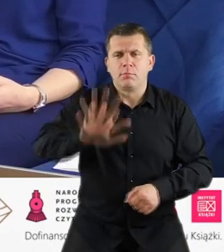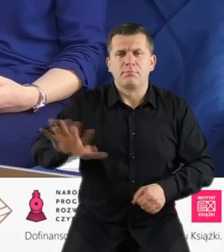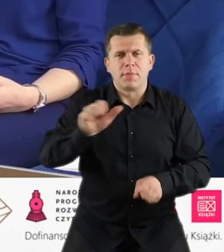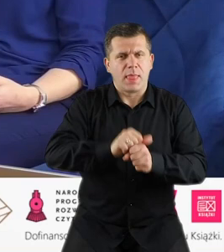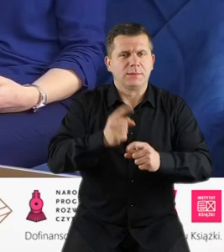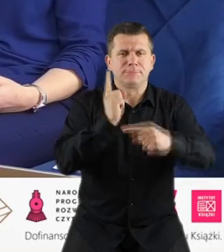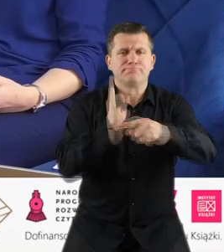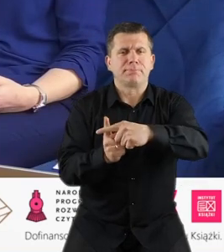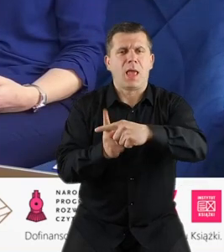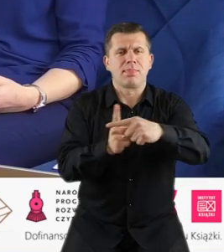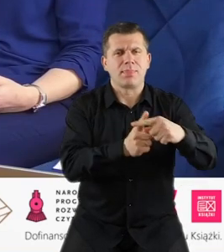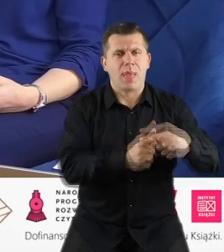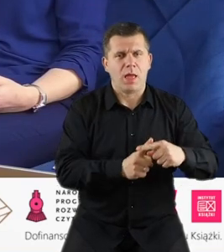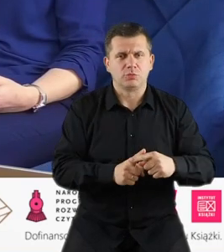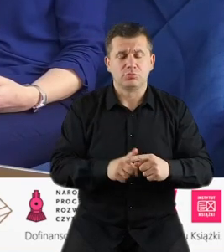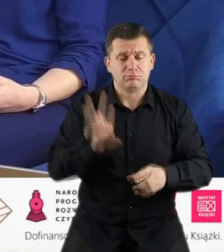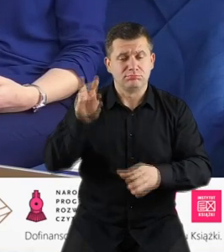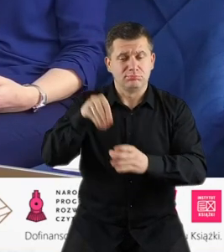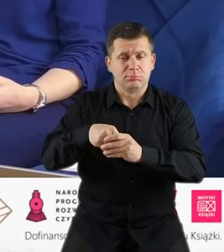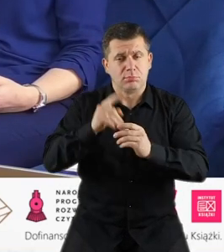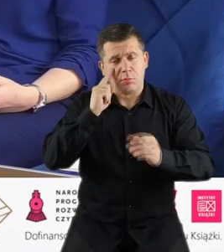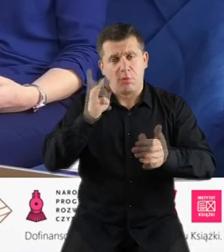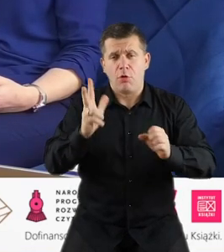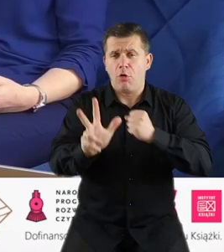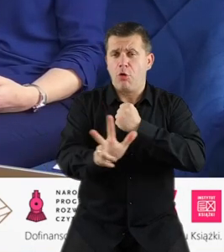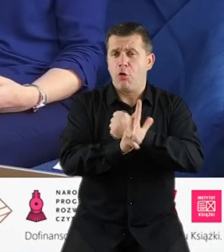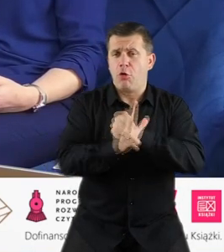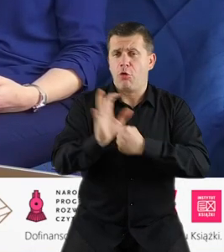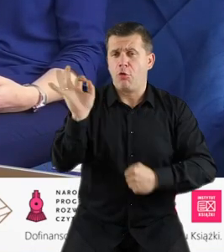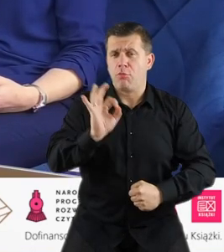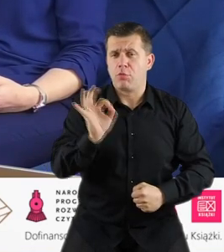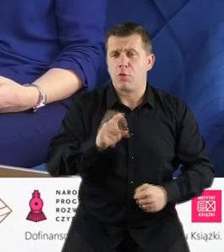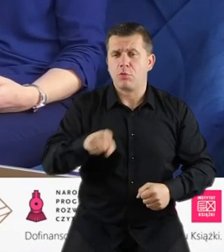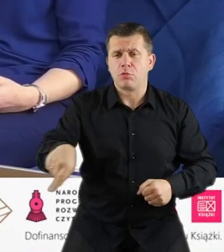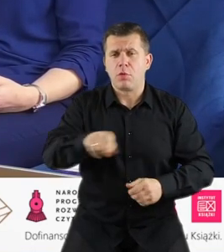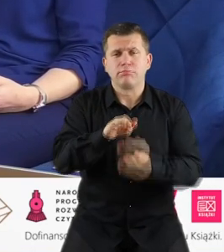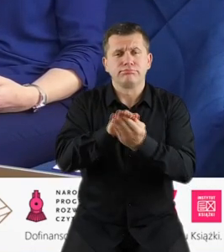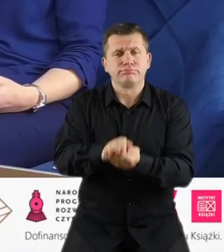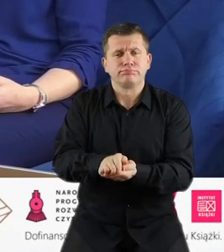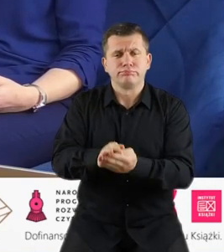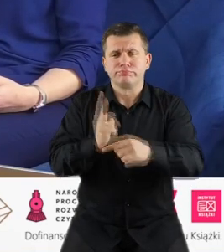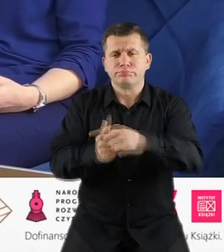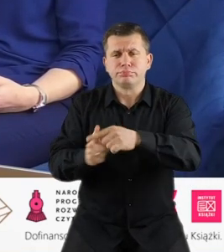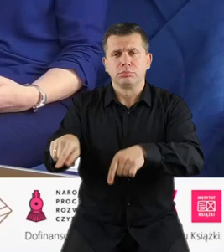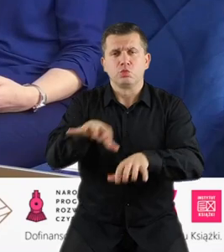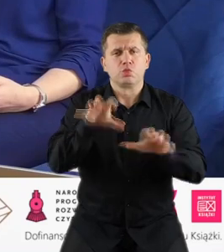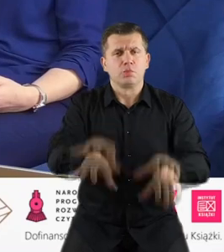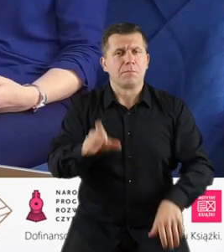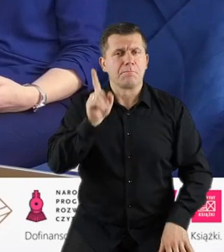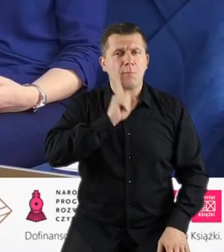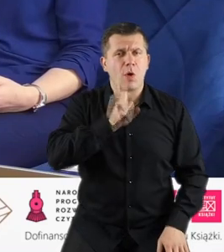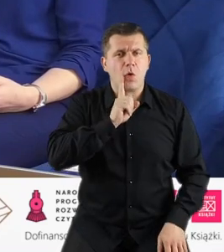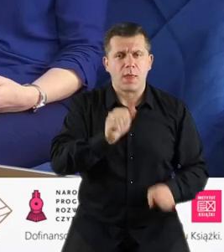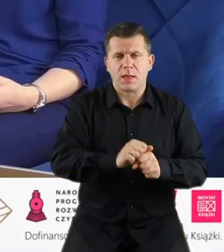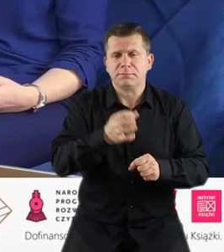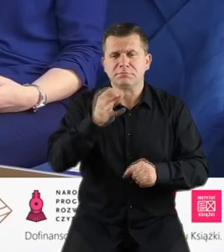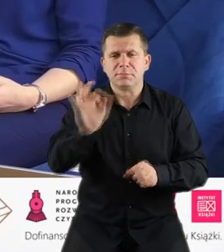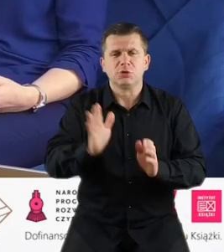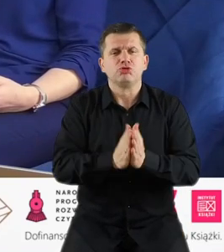Są cmentarze, w których 80% to nagrobki męskie. Są takie księgi, na